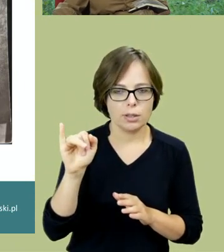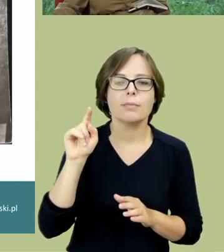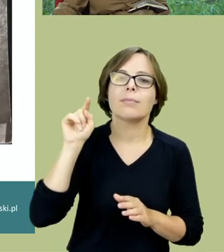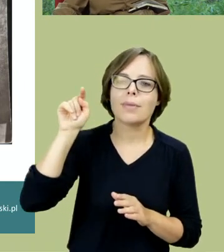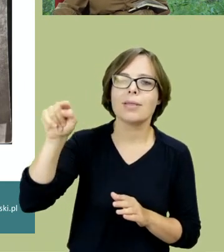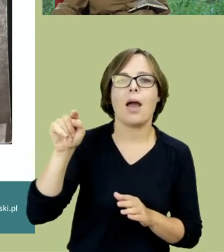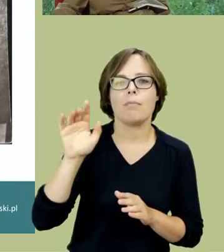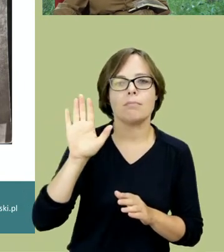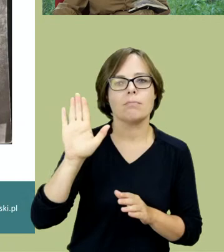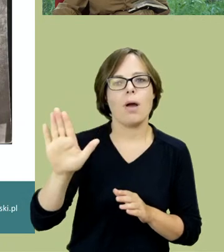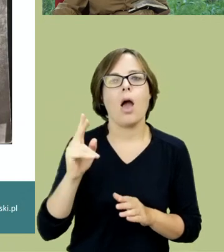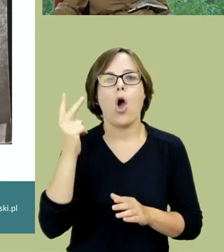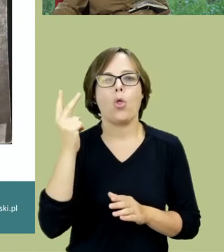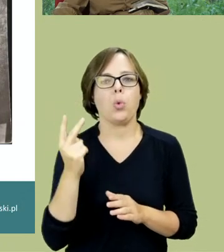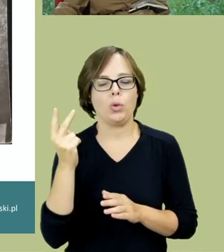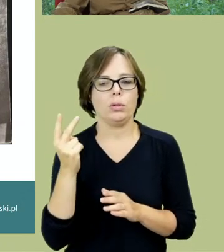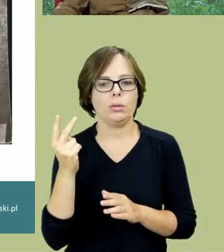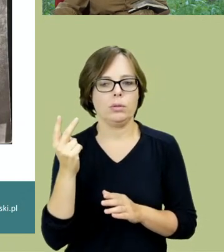swoją drugą